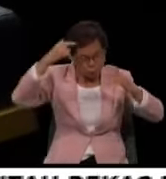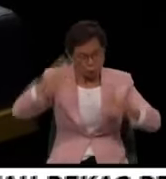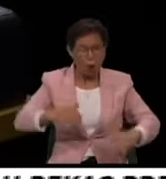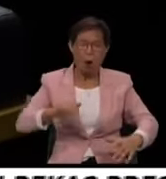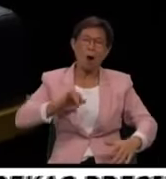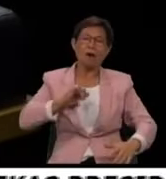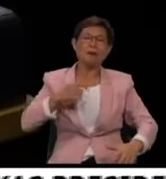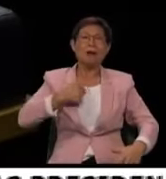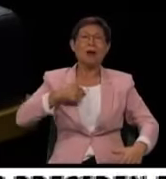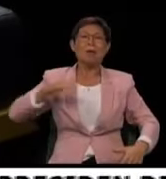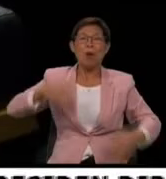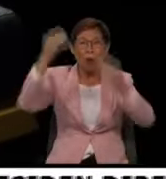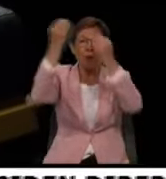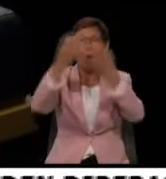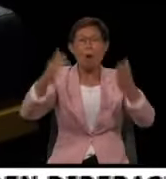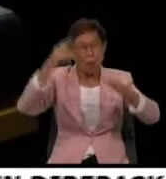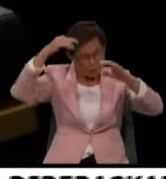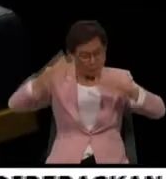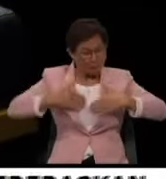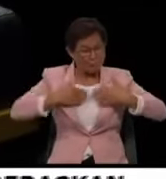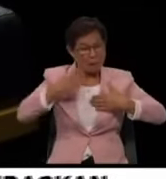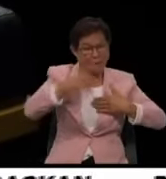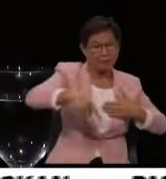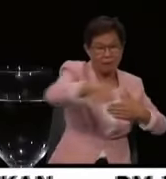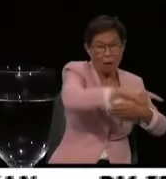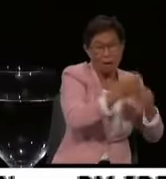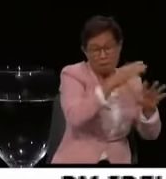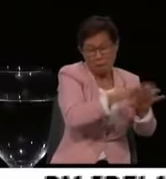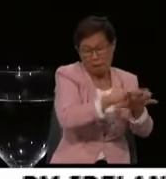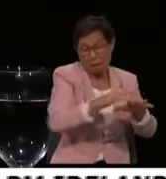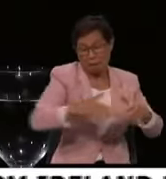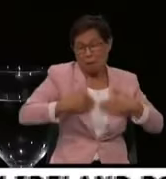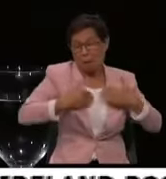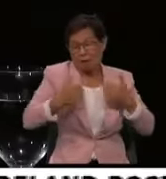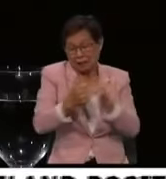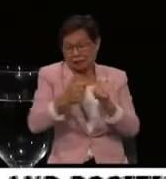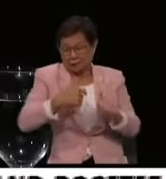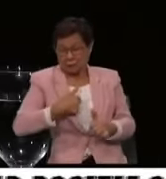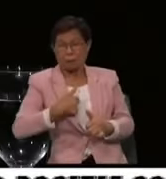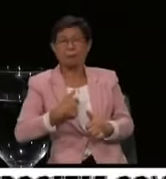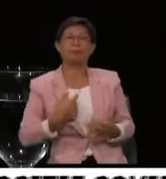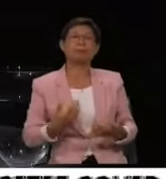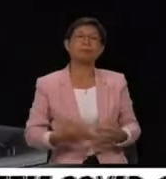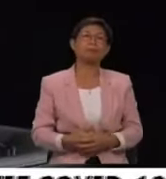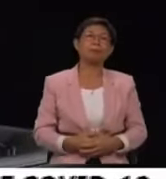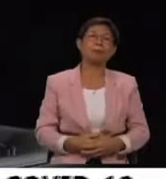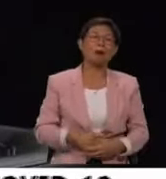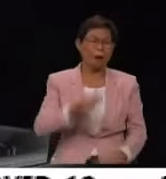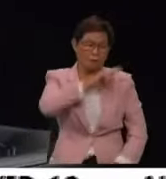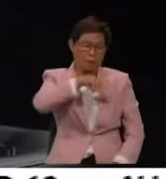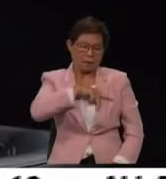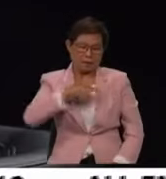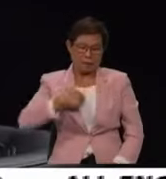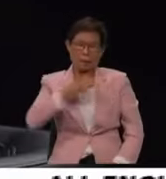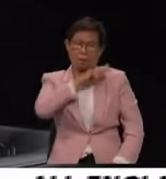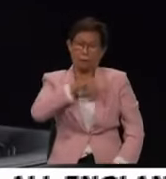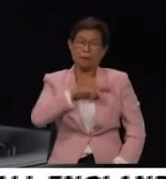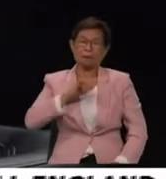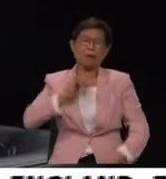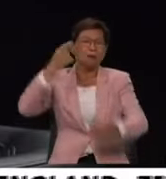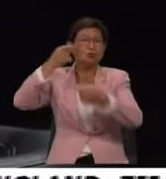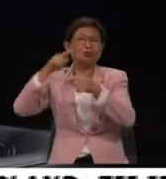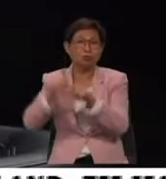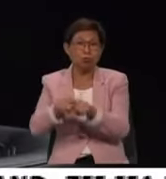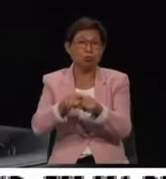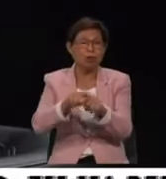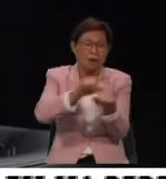memutatkan. M hm dan saya akan bawa perkara ni ke Jama. Walau bagaimanapun walaupun ini a secara peribadi saya setuju kita